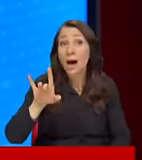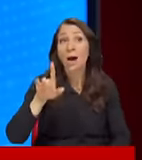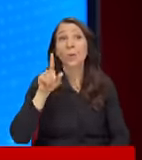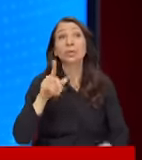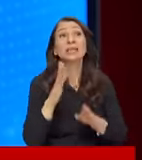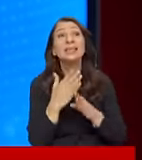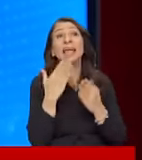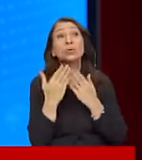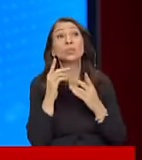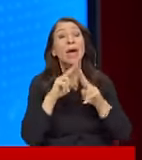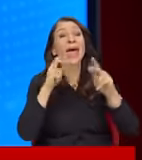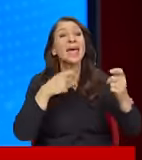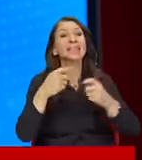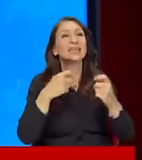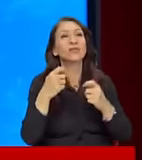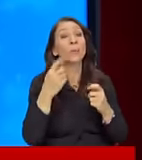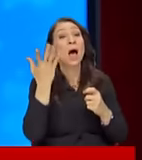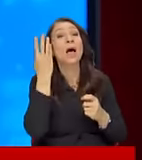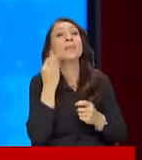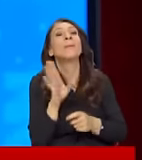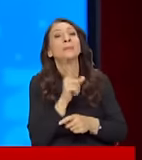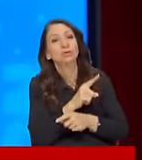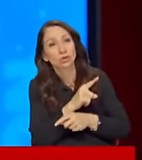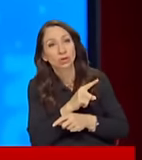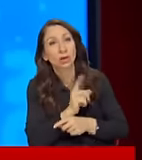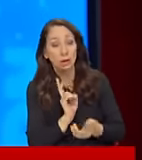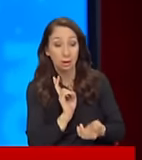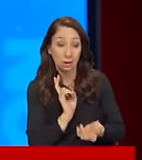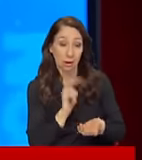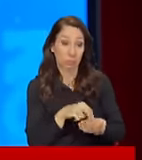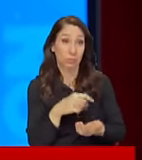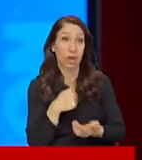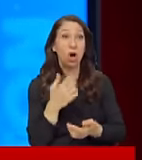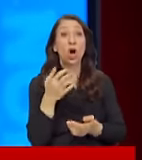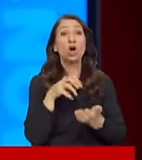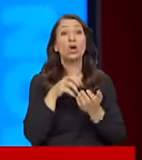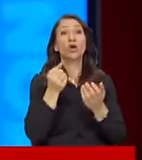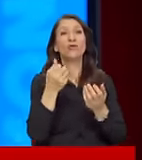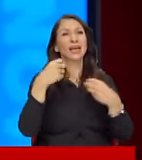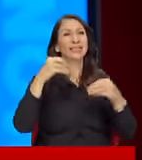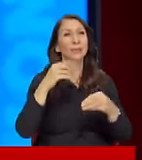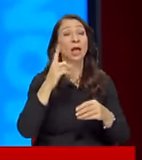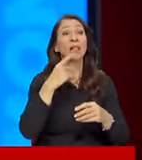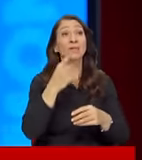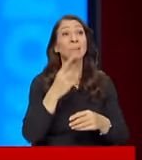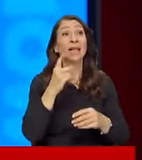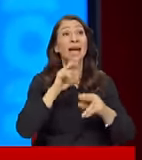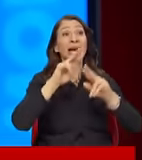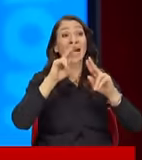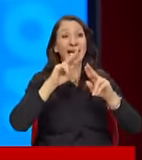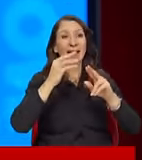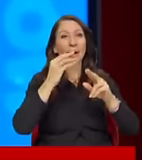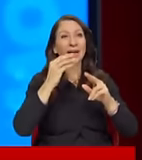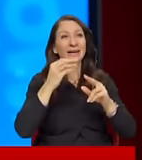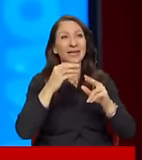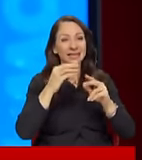bunu niye anlatıyorum? Bu esnaflığı bile kavrayamamış. Kalkmış bir de yani köfteciliğimizde daha bir de daha ileri gitmiş. Kantinciliği de